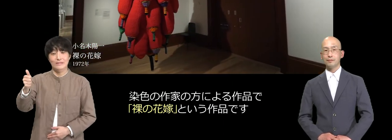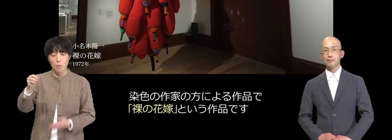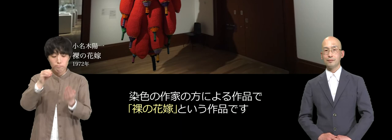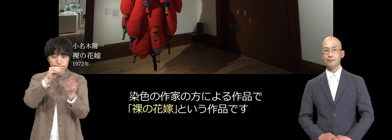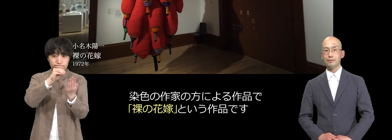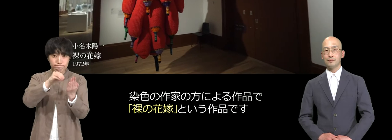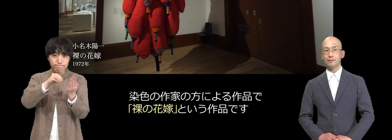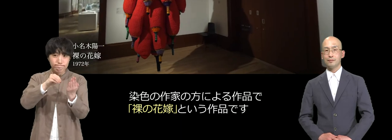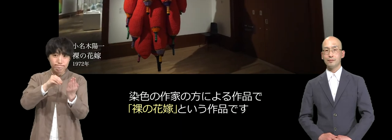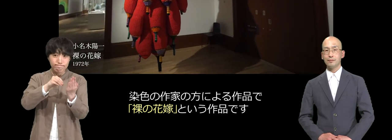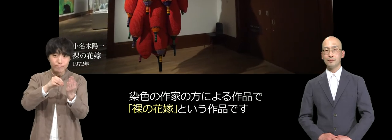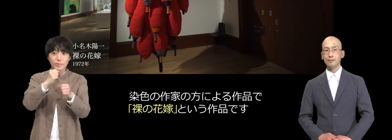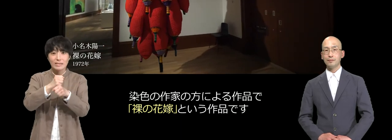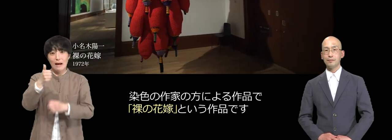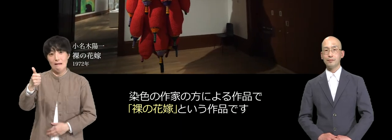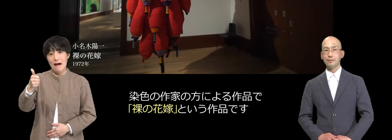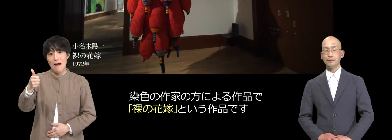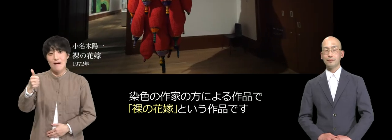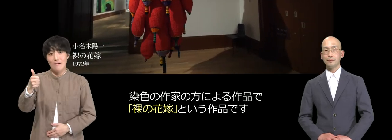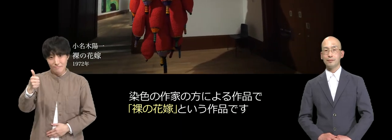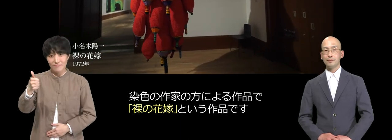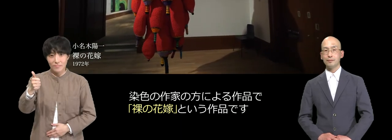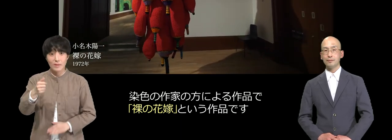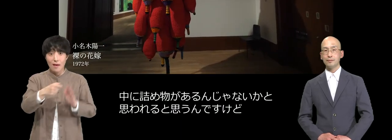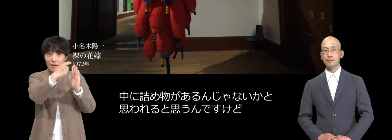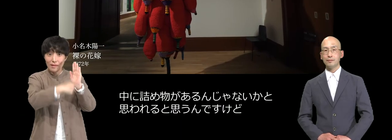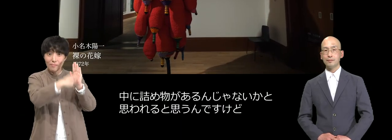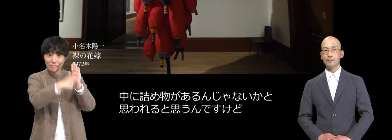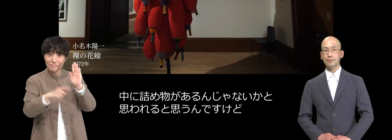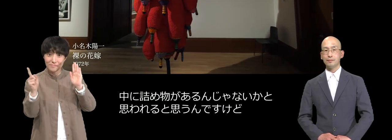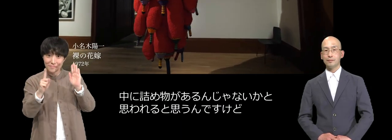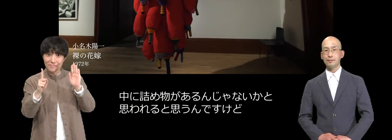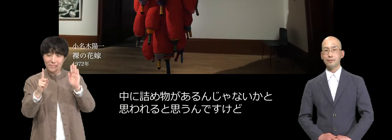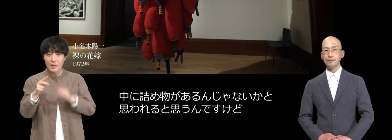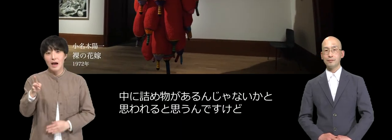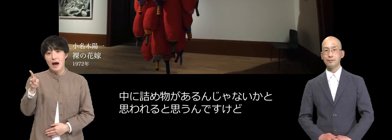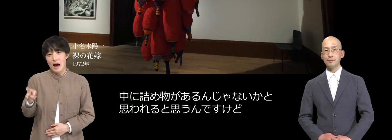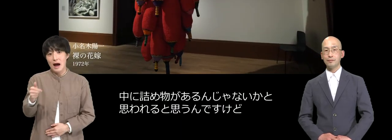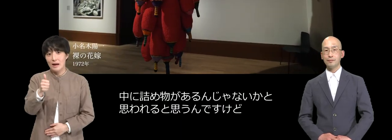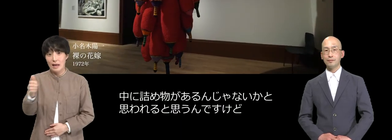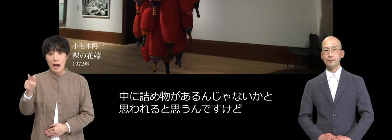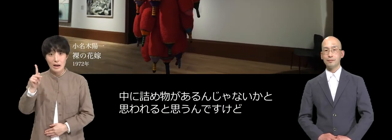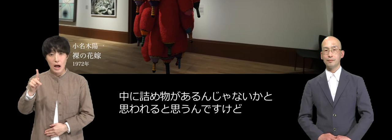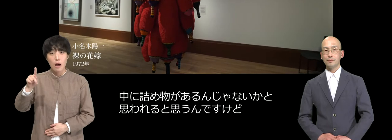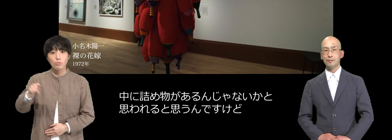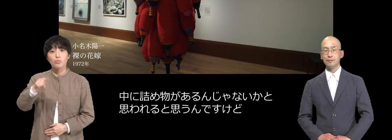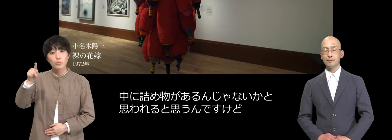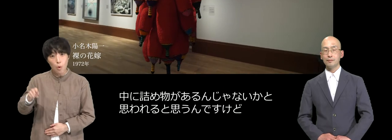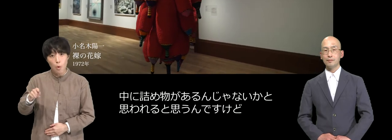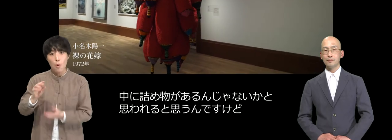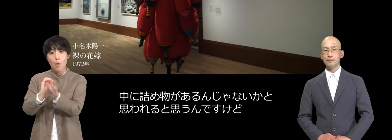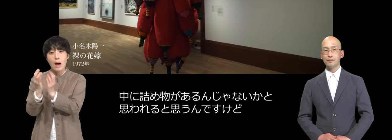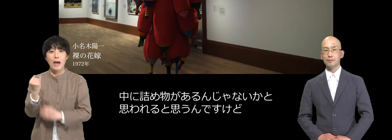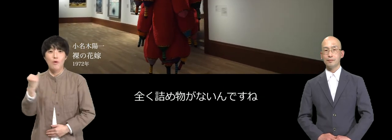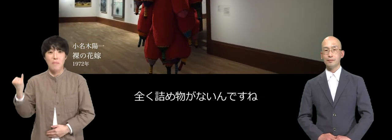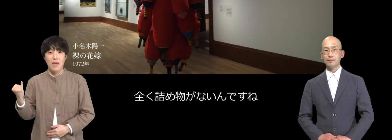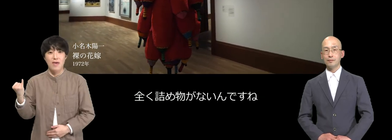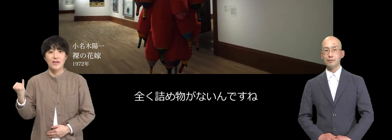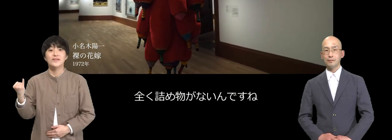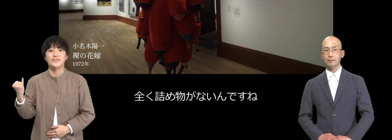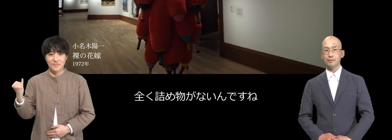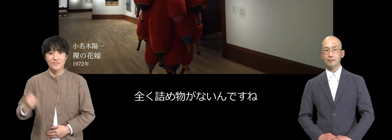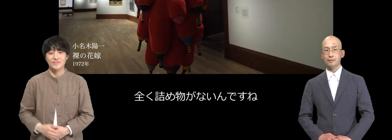裸の花嫁という作品です中に詰め物があるんじゃないかと思われると思うんですけど